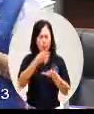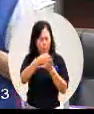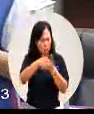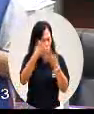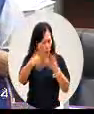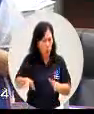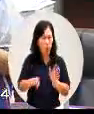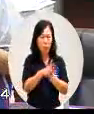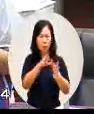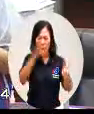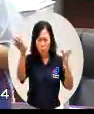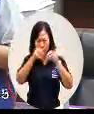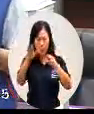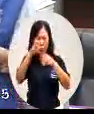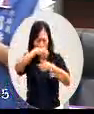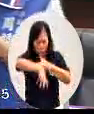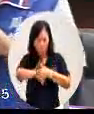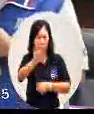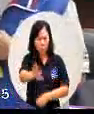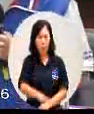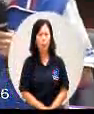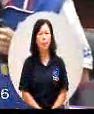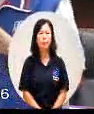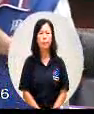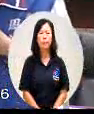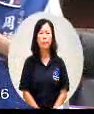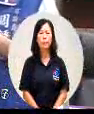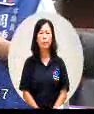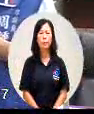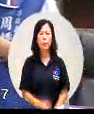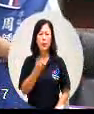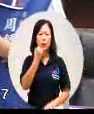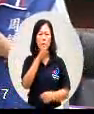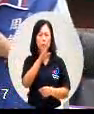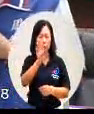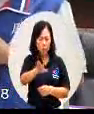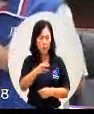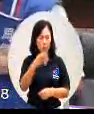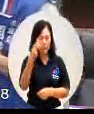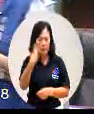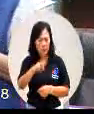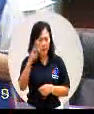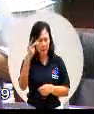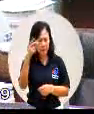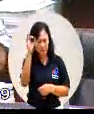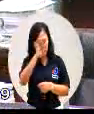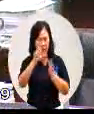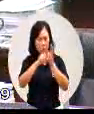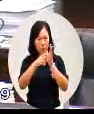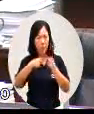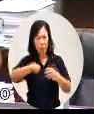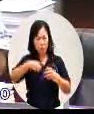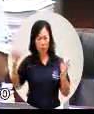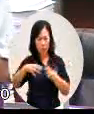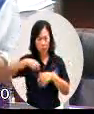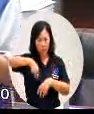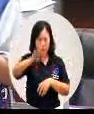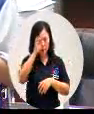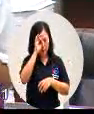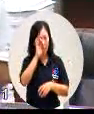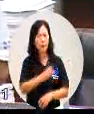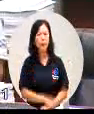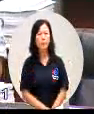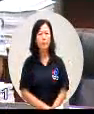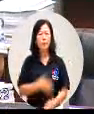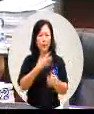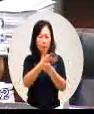做资讯系统，啊，开落来，我当时的看哪一天哦，我们来看一看哦，让你